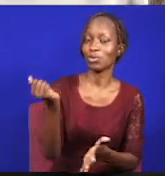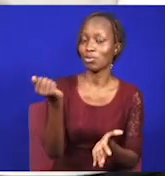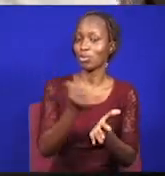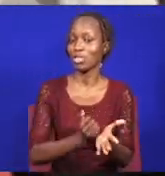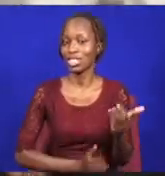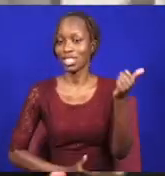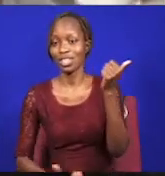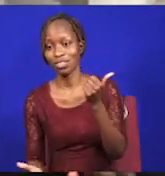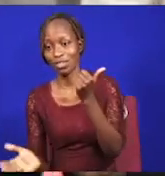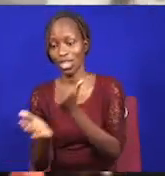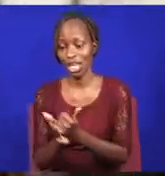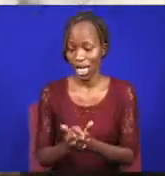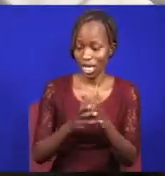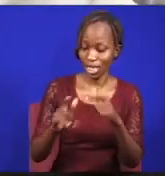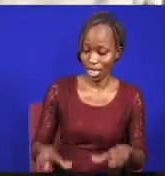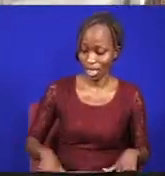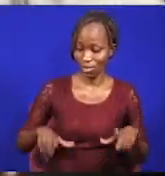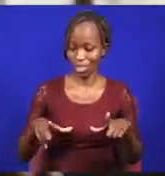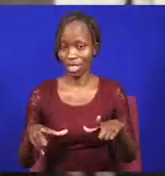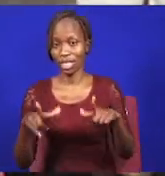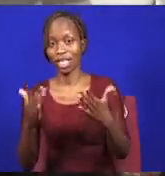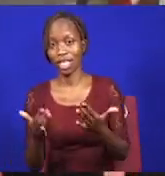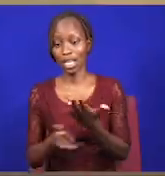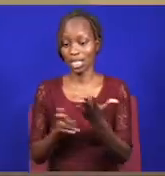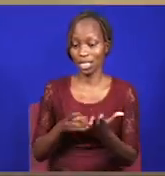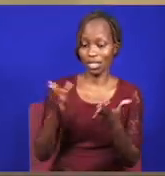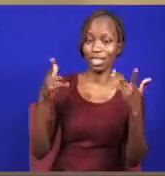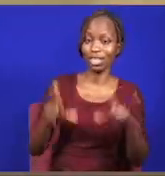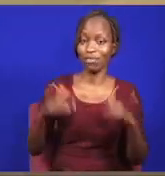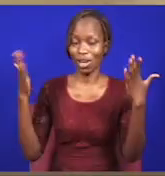aliyesulubiwa amefufuka